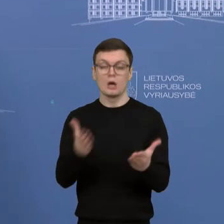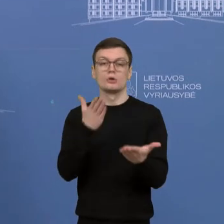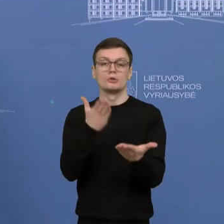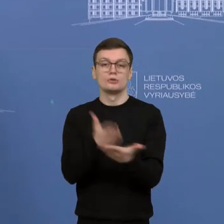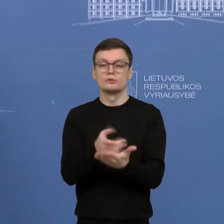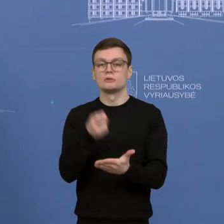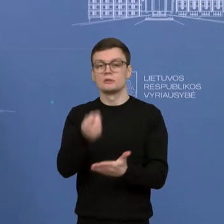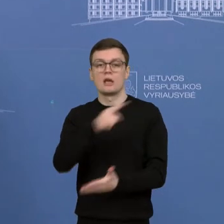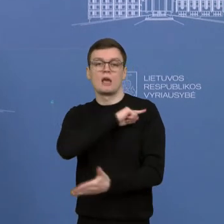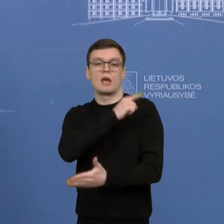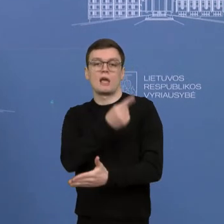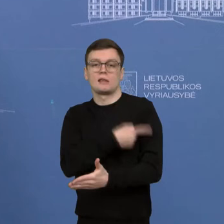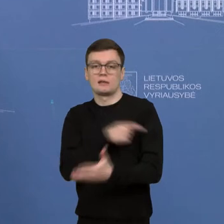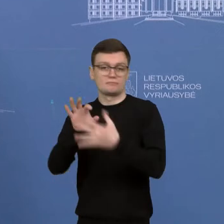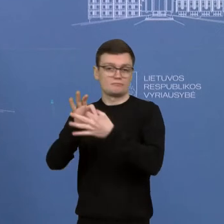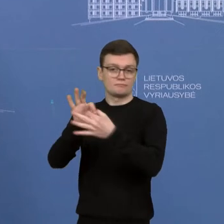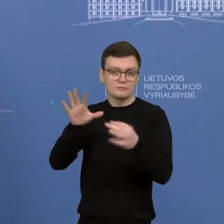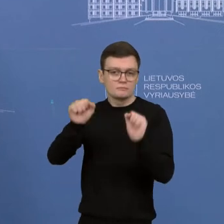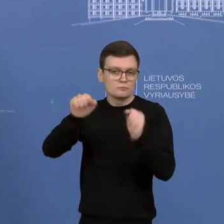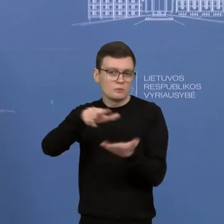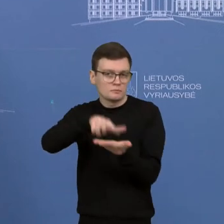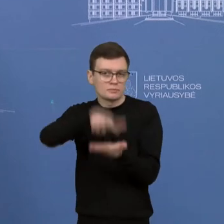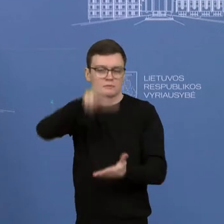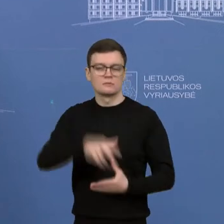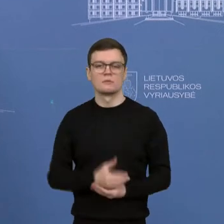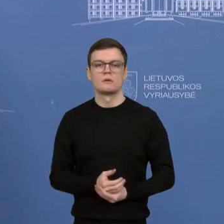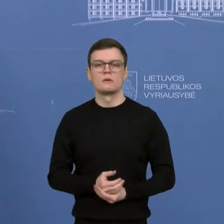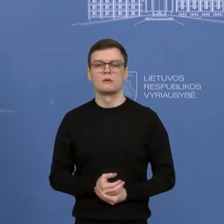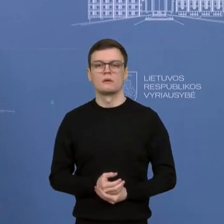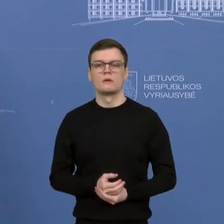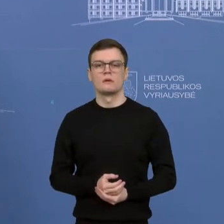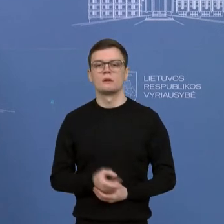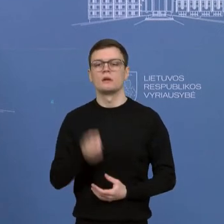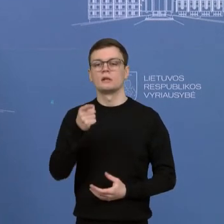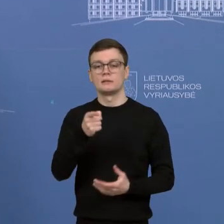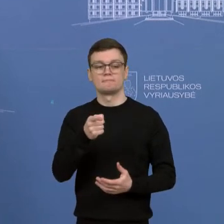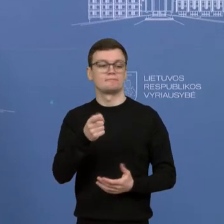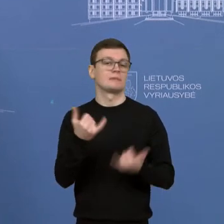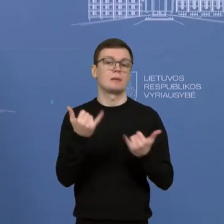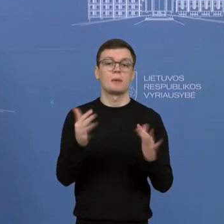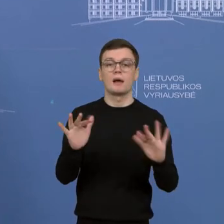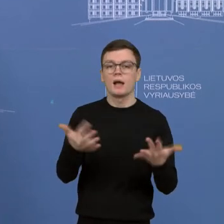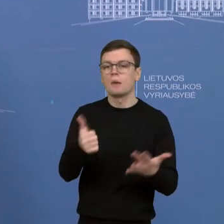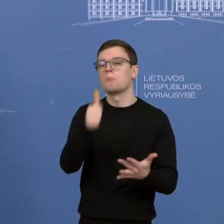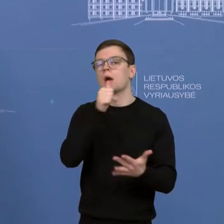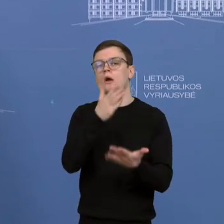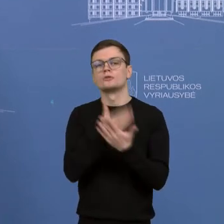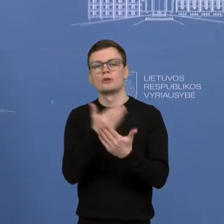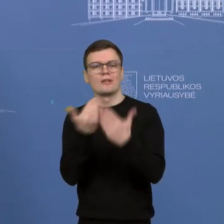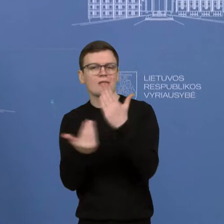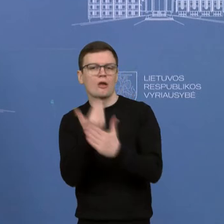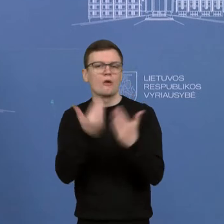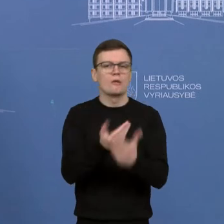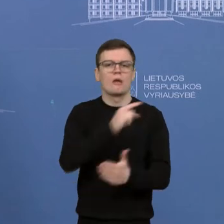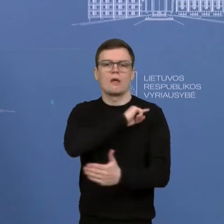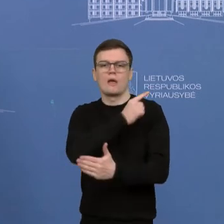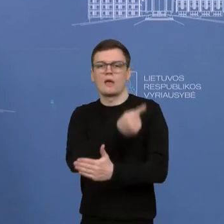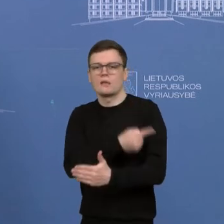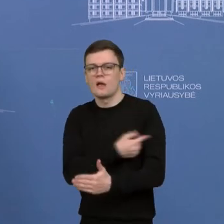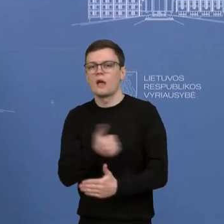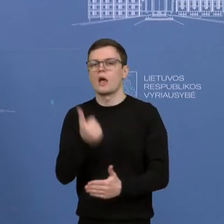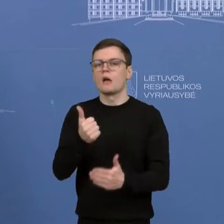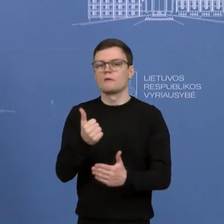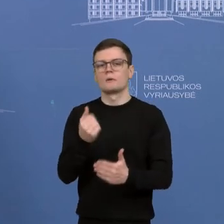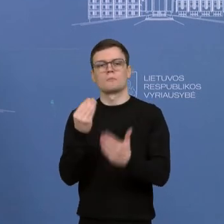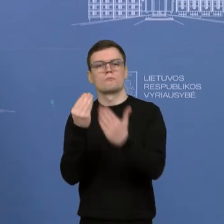energetiniai nepriklausomybei įtvirtinti, tai reiškia pereinant prie atsinaujinančių energijos šaltinių tiek žmonėm, tiek verslui, tam, kad sąskaitos ateityje